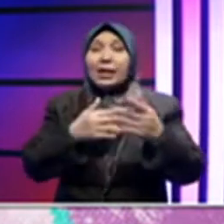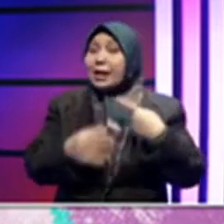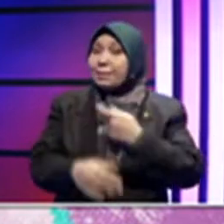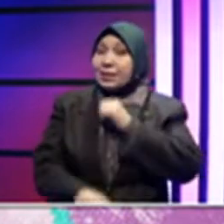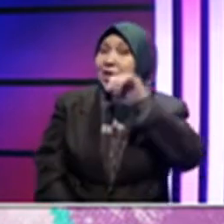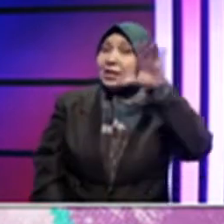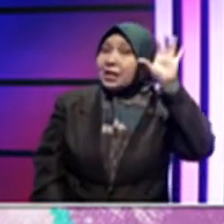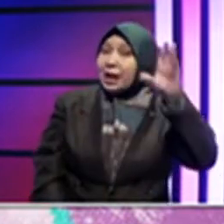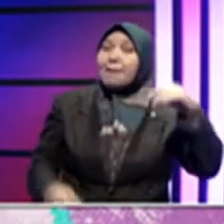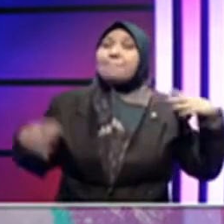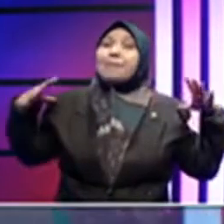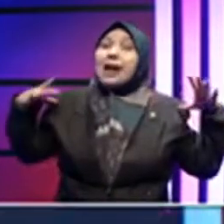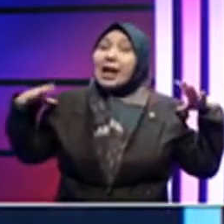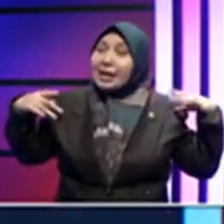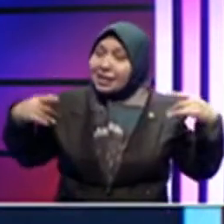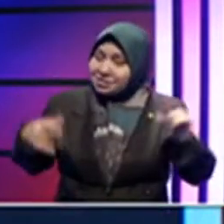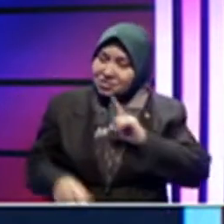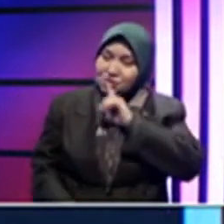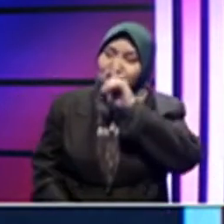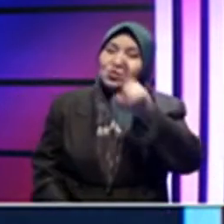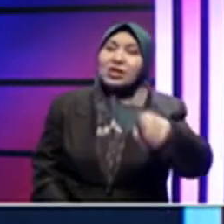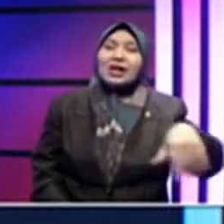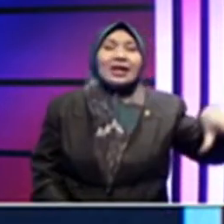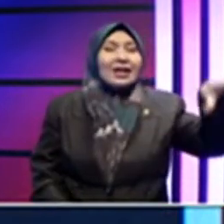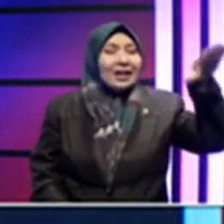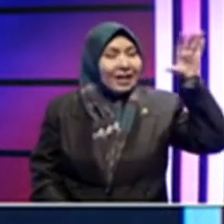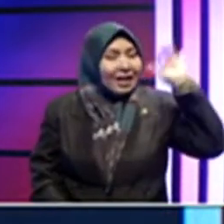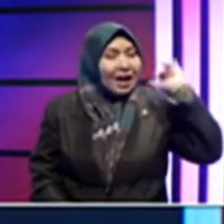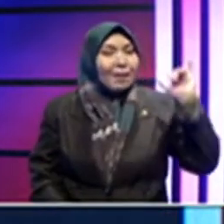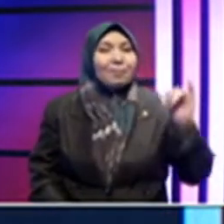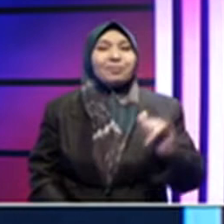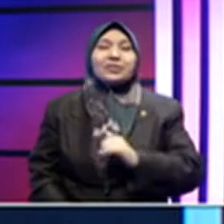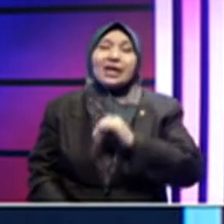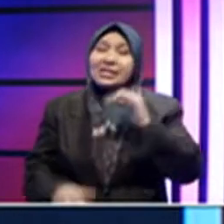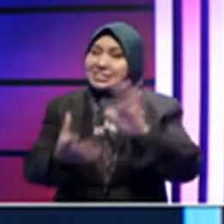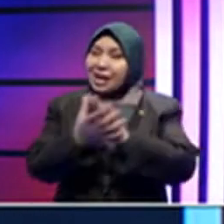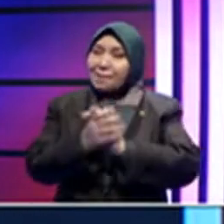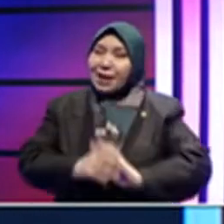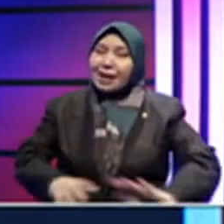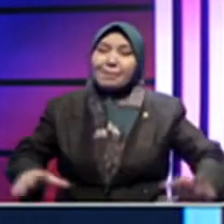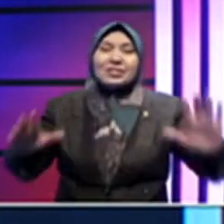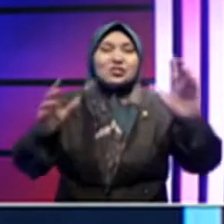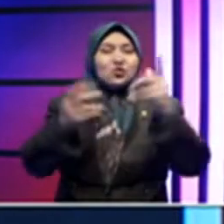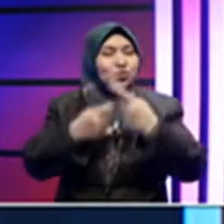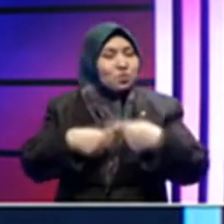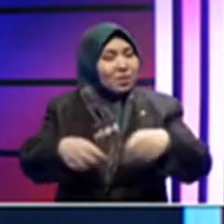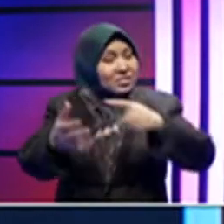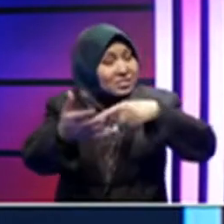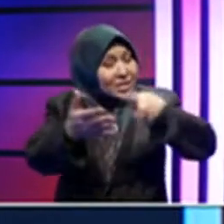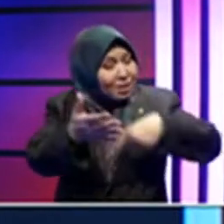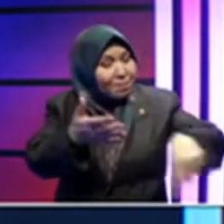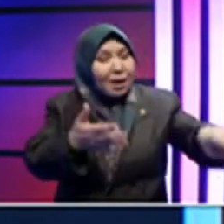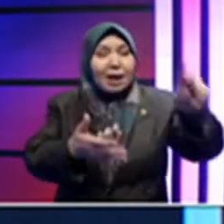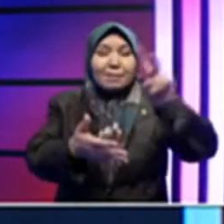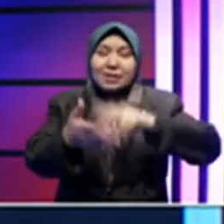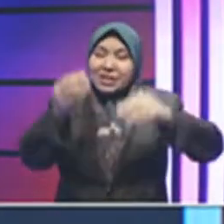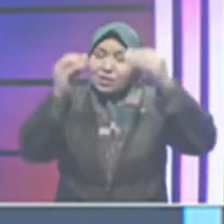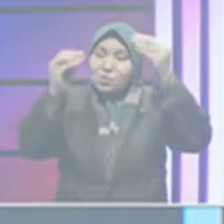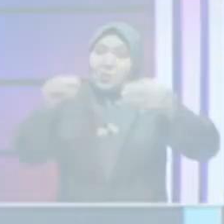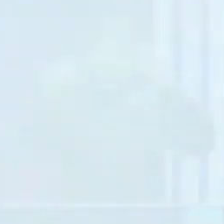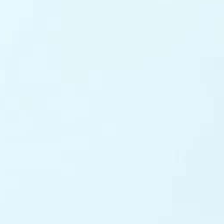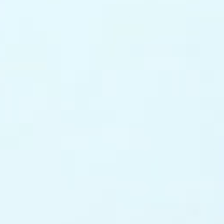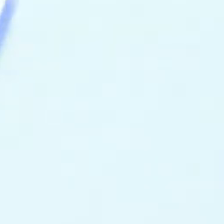dengar malaikat pasti dengan sosok waktu Subhanallah Selamat mencoba selamat menyimak bacaan kita dengan guru-guru kita